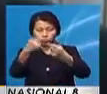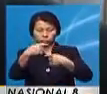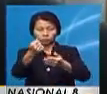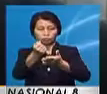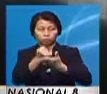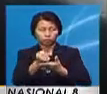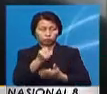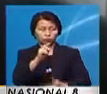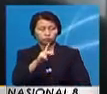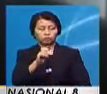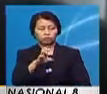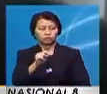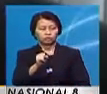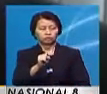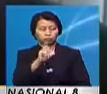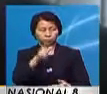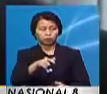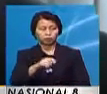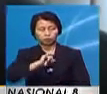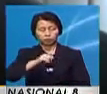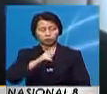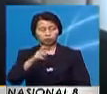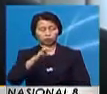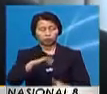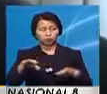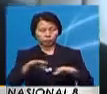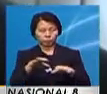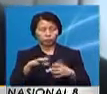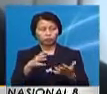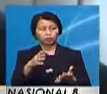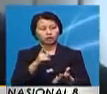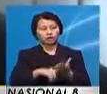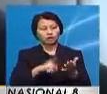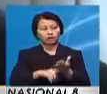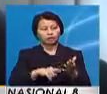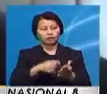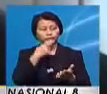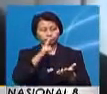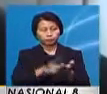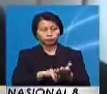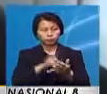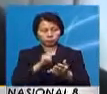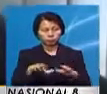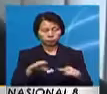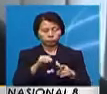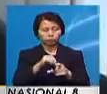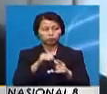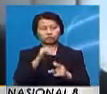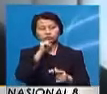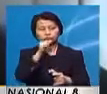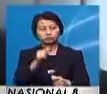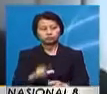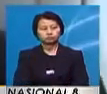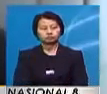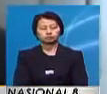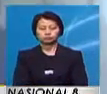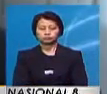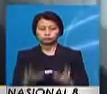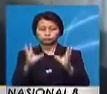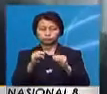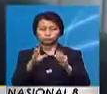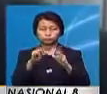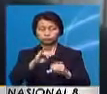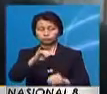kes beliau, maka jawatan kuasa akan menamakan sama ada apa nanti yang disebut relevan atau tidak. Jadi Mesyuarat